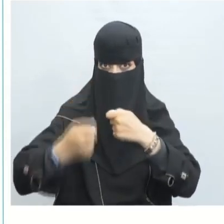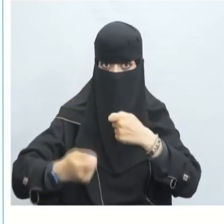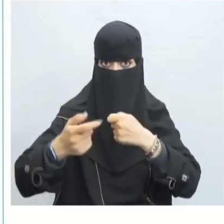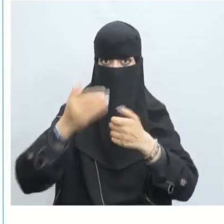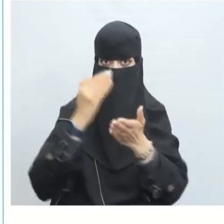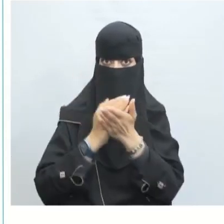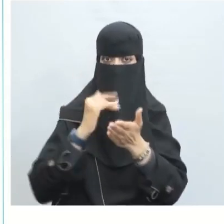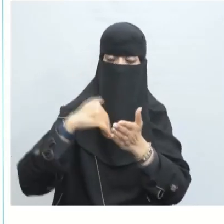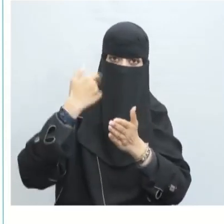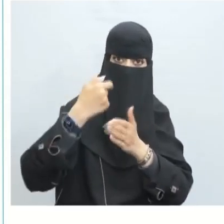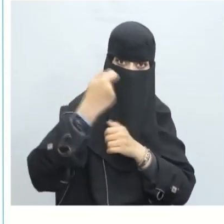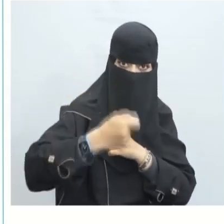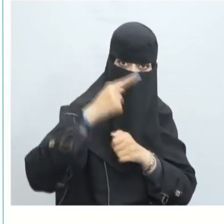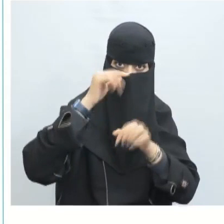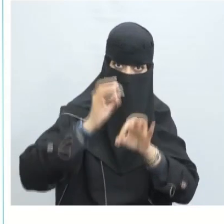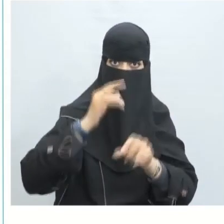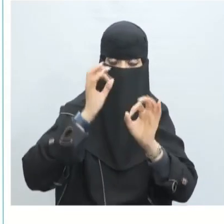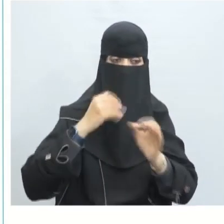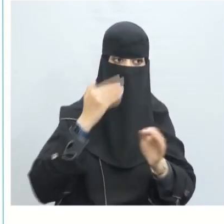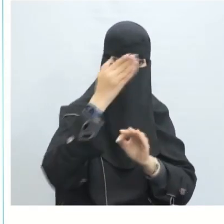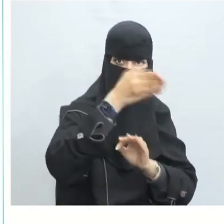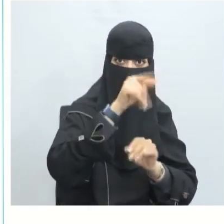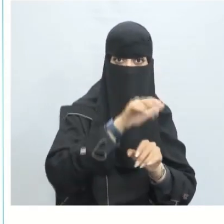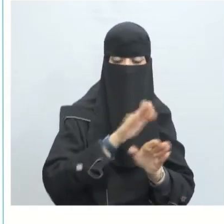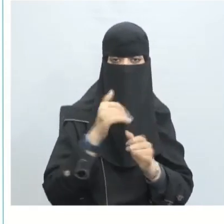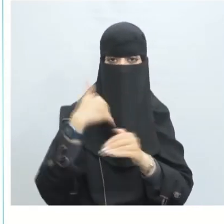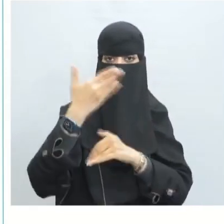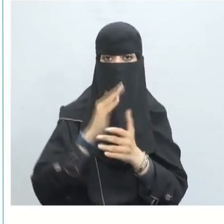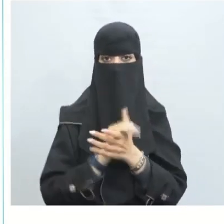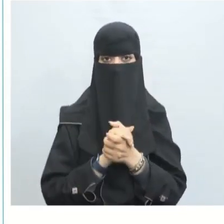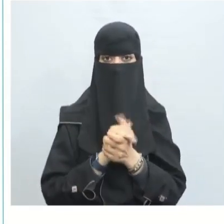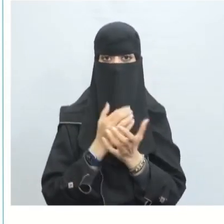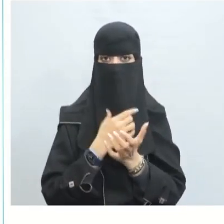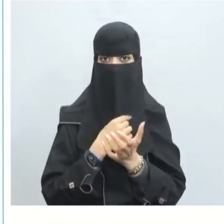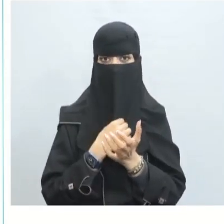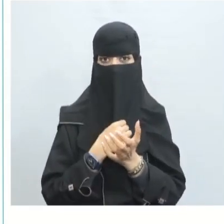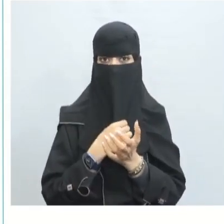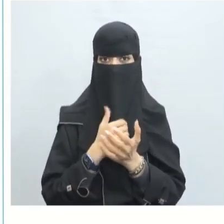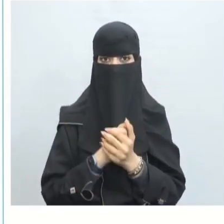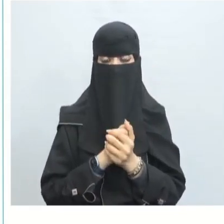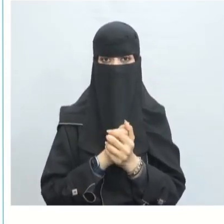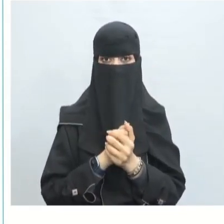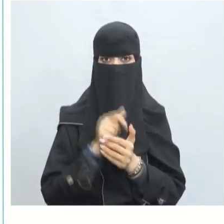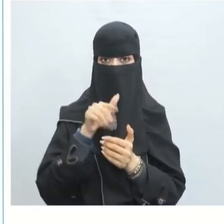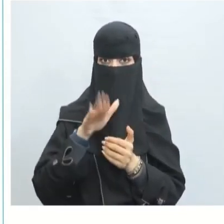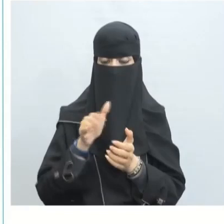تذاكر وبالتالي حينما يدفع اذا هو سيلتزم بالحضور في قادم الايام